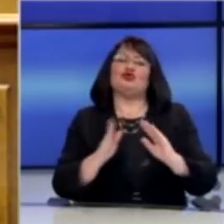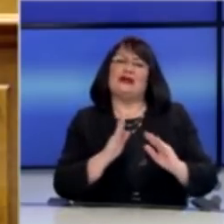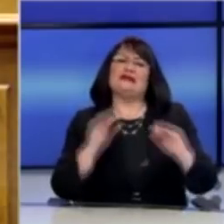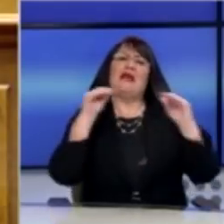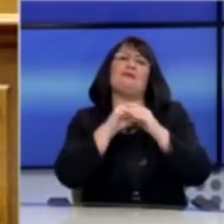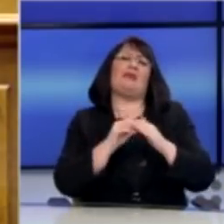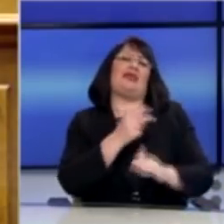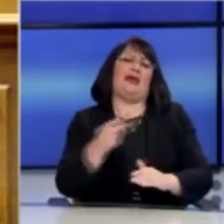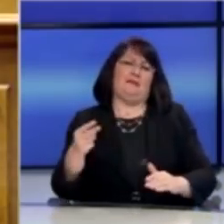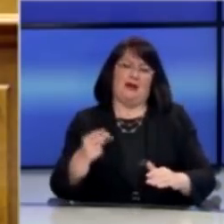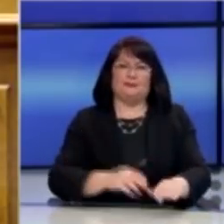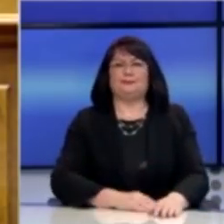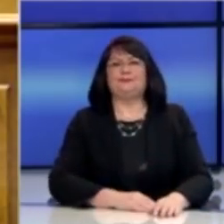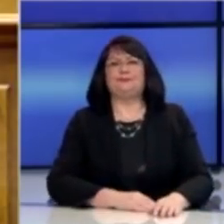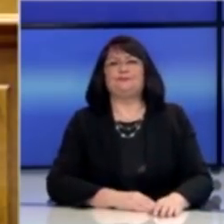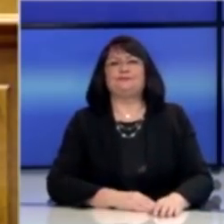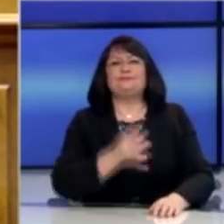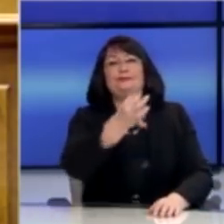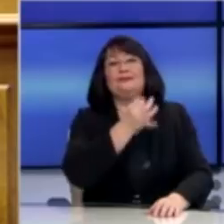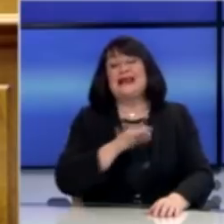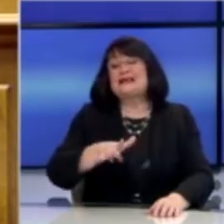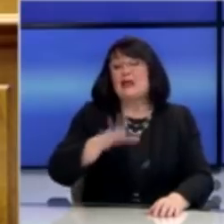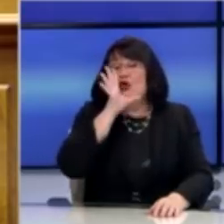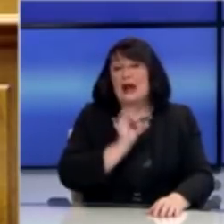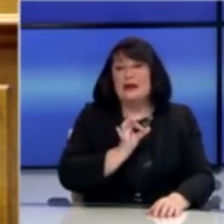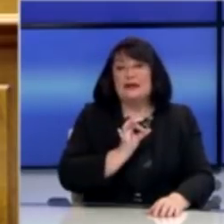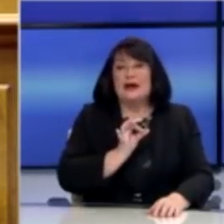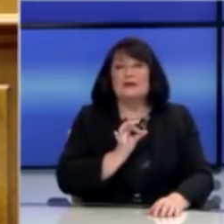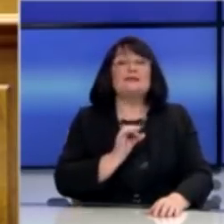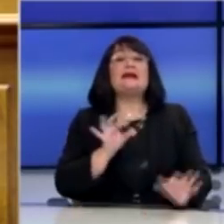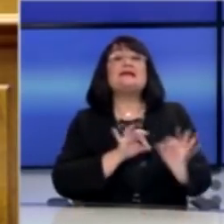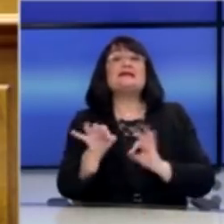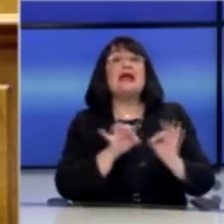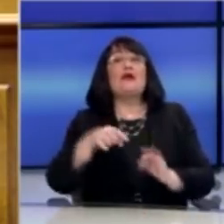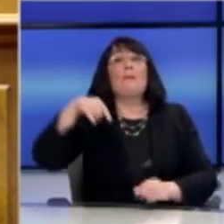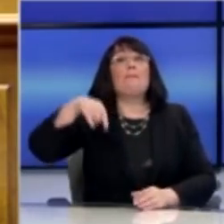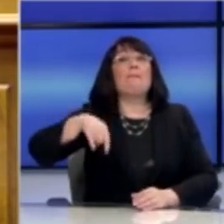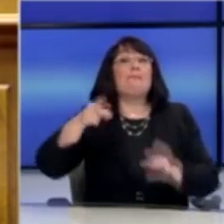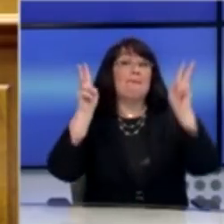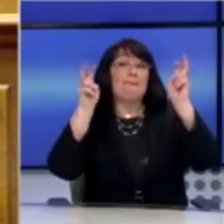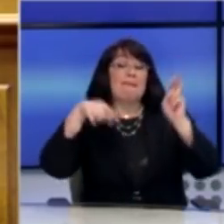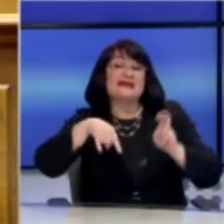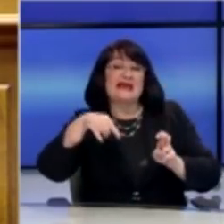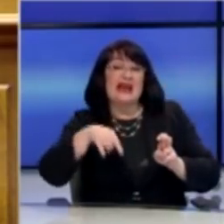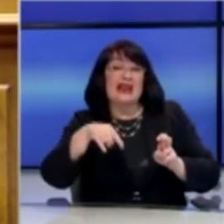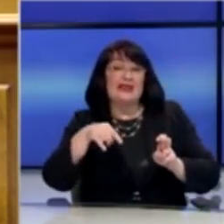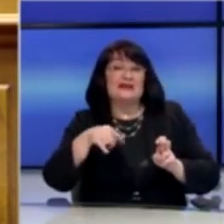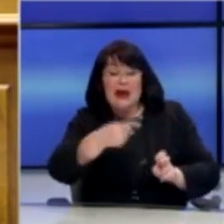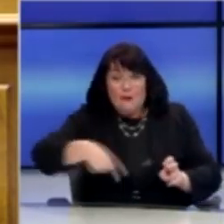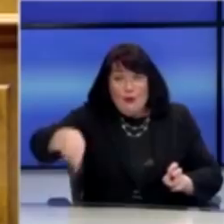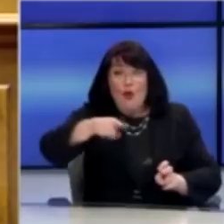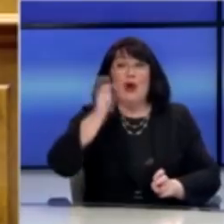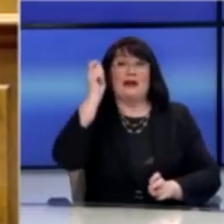των επενδύσεων αυτών. Λέτε σχεδόν την αλήθεια. Το σχέδιο Πισαρίδη δεν είναι διακομματικό κείμενο, είναι